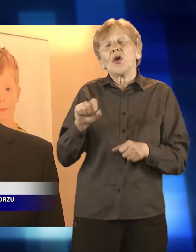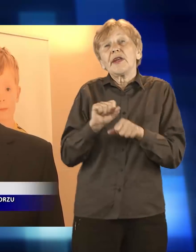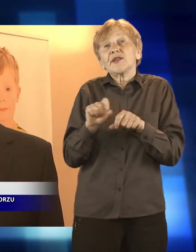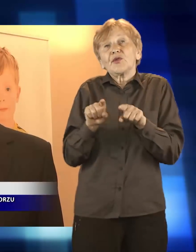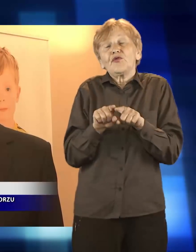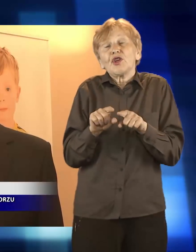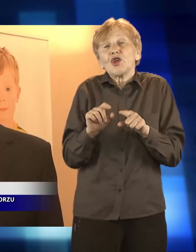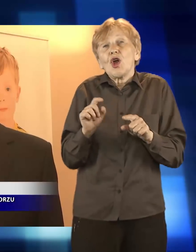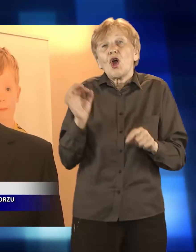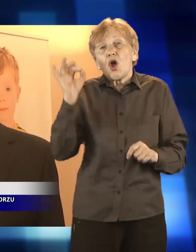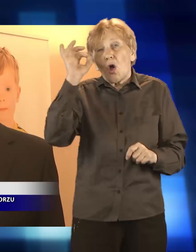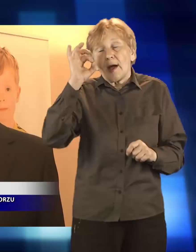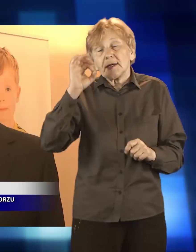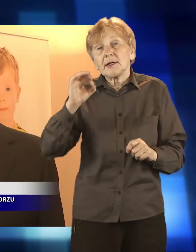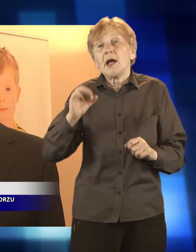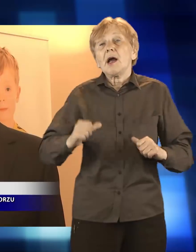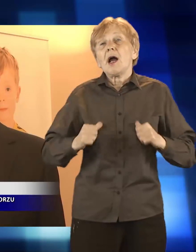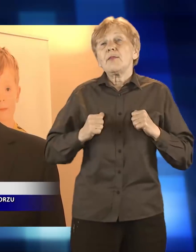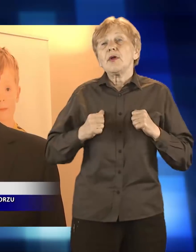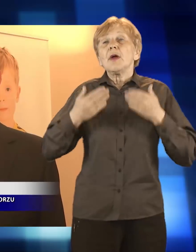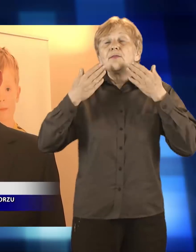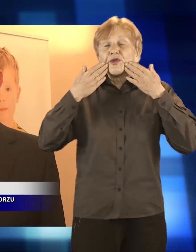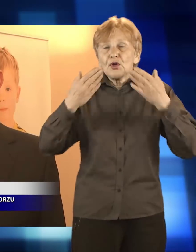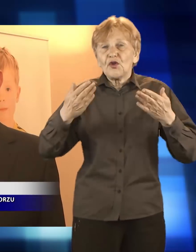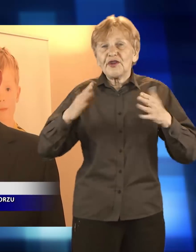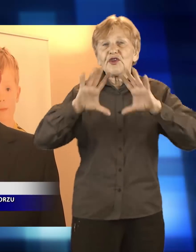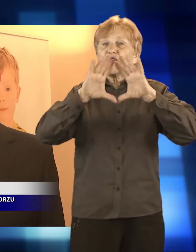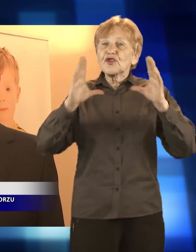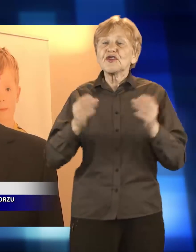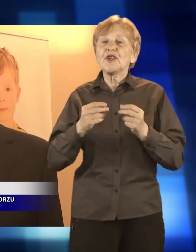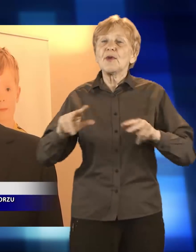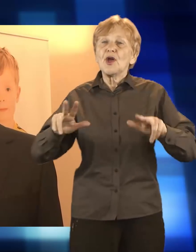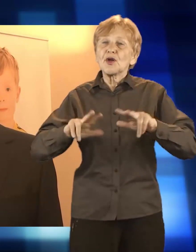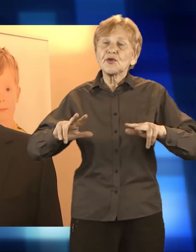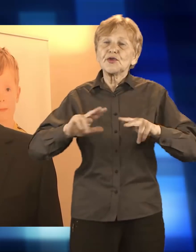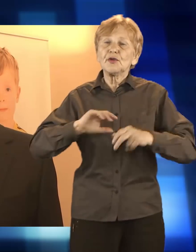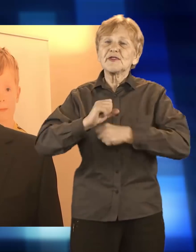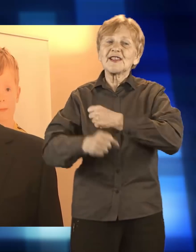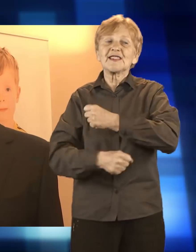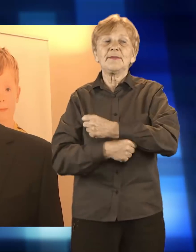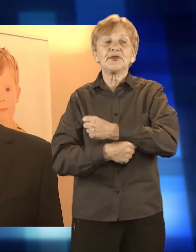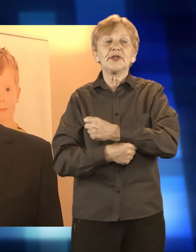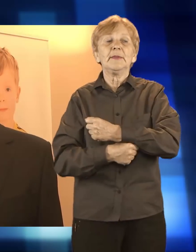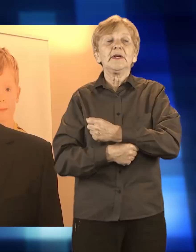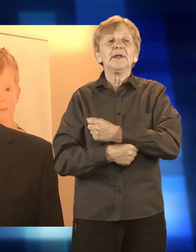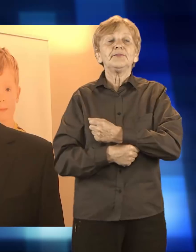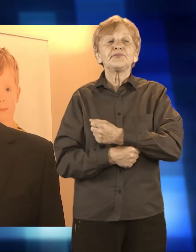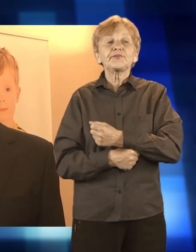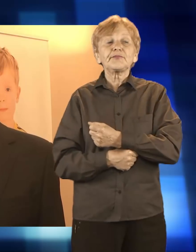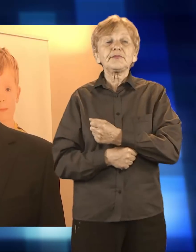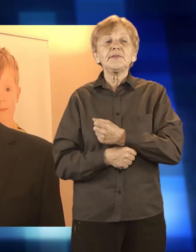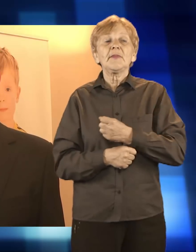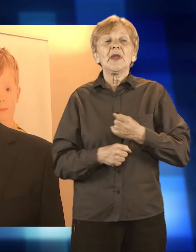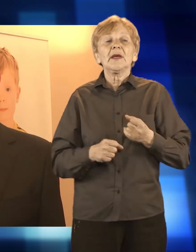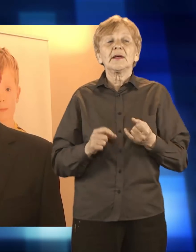podziękować rodzinom zastępczym za trudną pracę, którą wykonują. Jest to okazja do promocji rodzicielstwa zastępczego, czyli